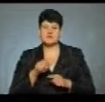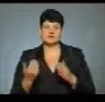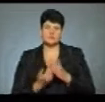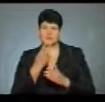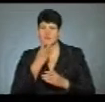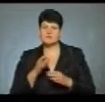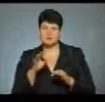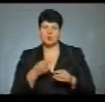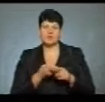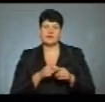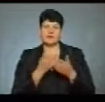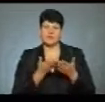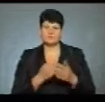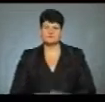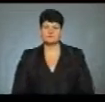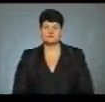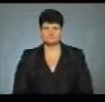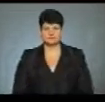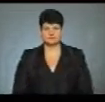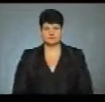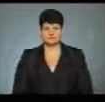дивіться про таке.